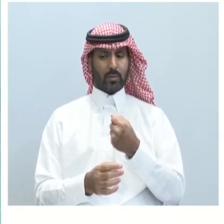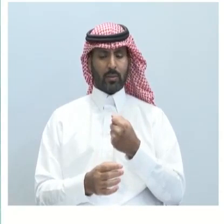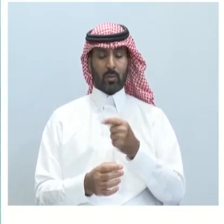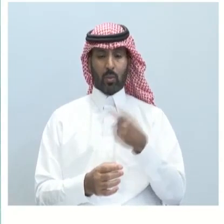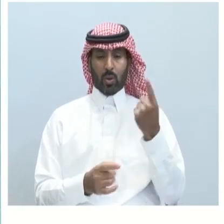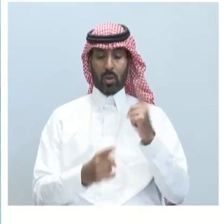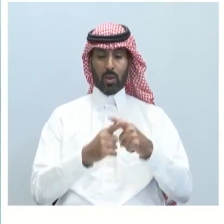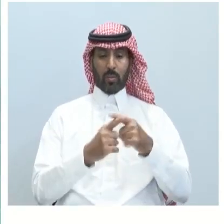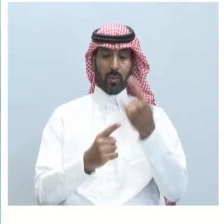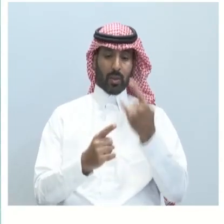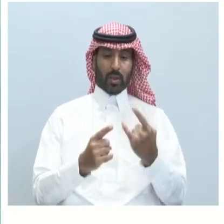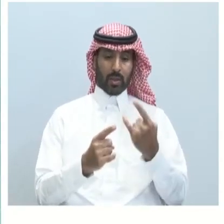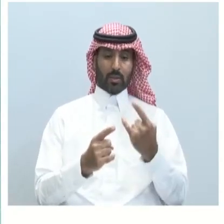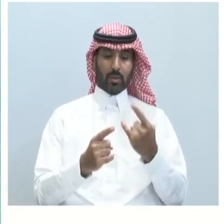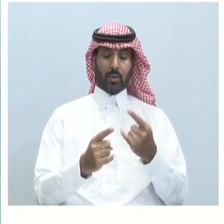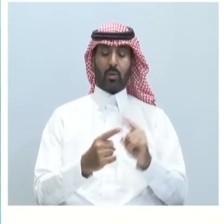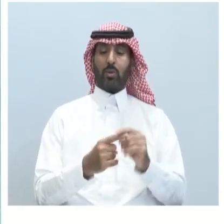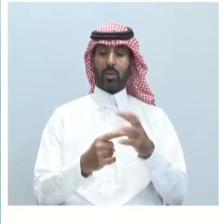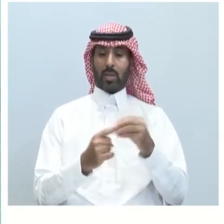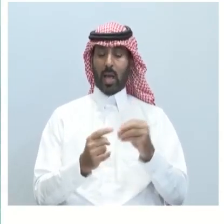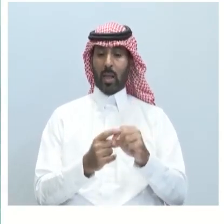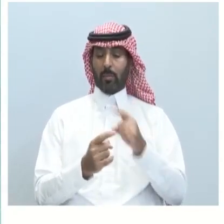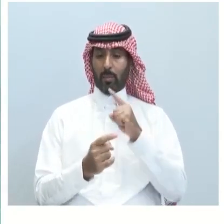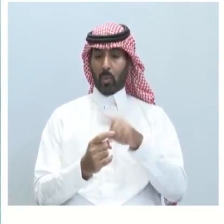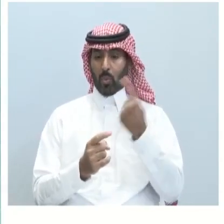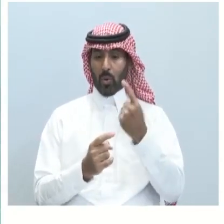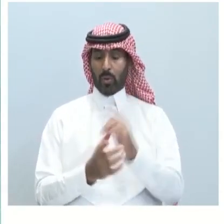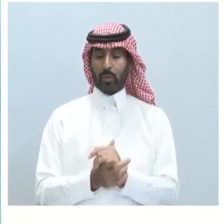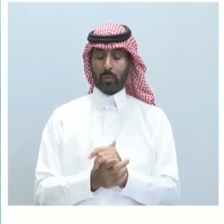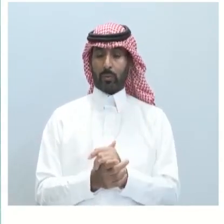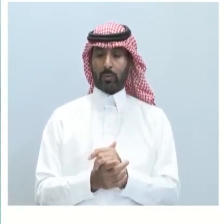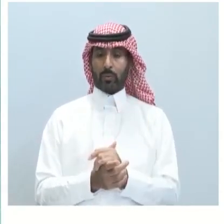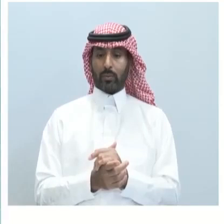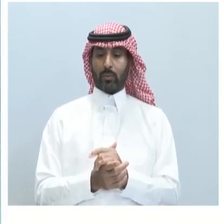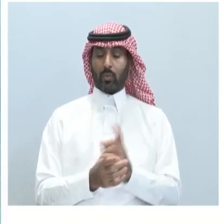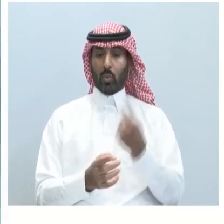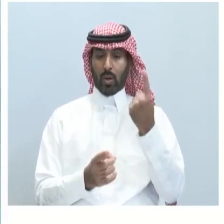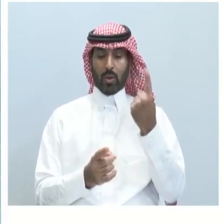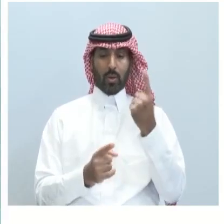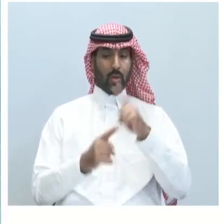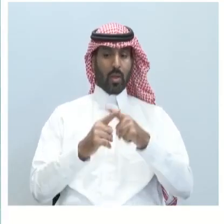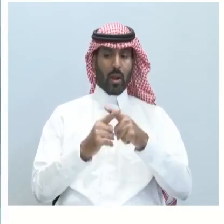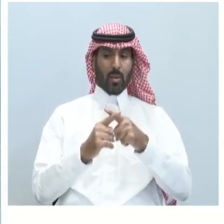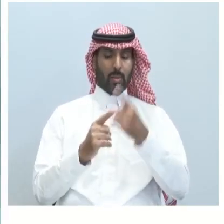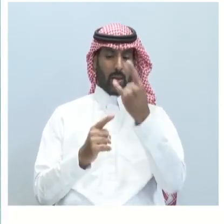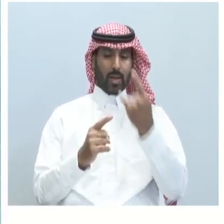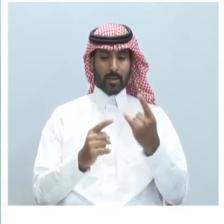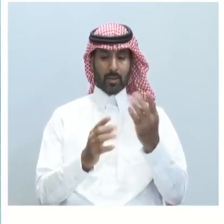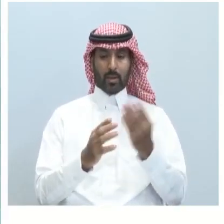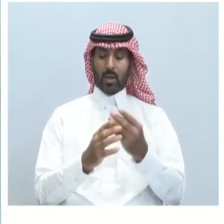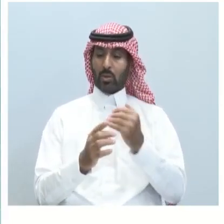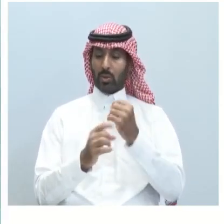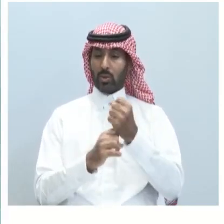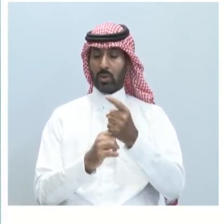واحد ضرب عشره اس سالب واحد اذا قيمه مين هذه واحد ضرب عشره اس سالب واحد اللي هو قيمه تركيز ايون